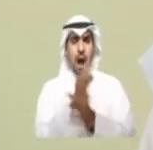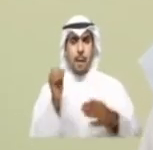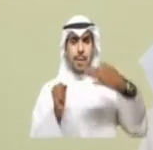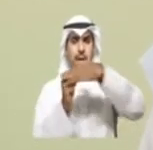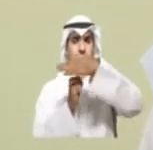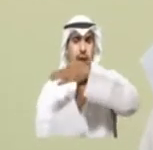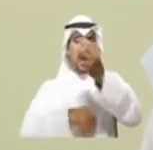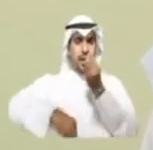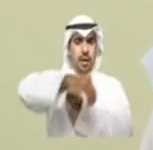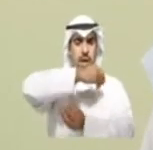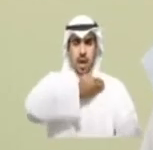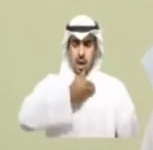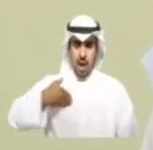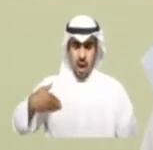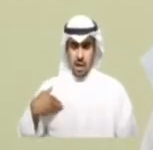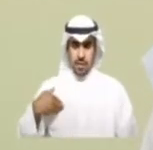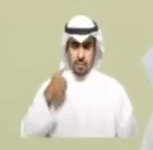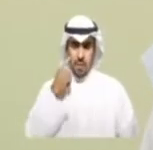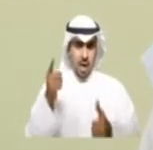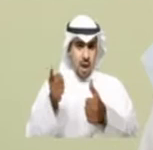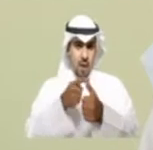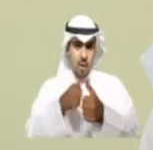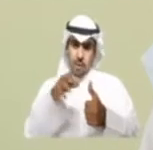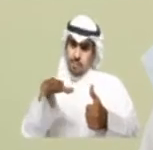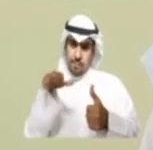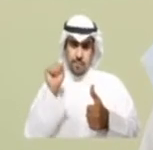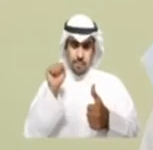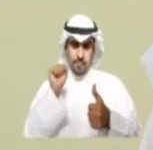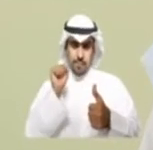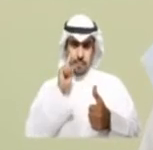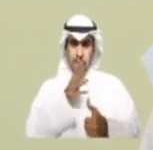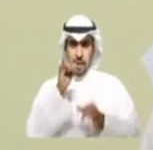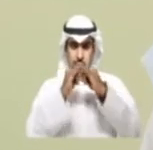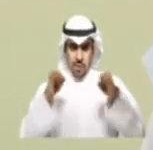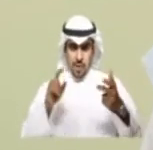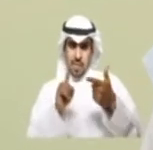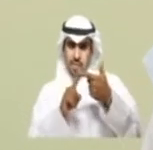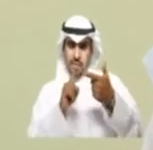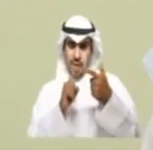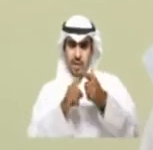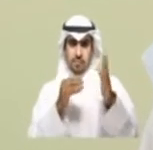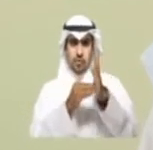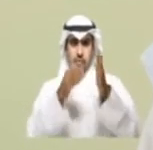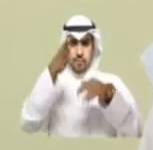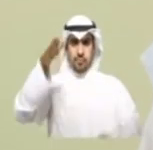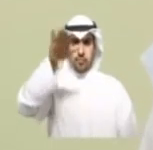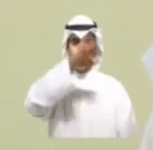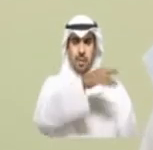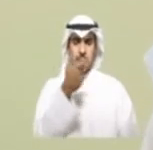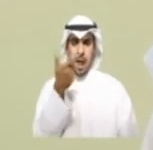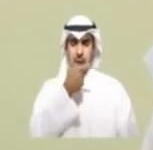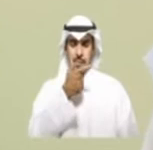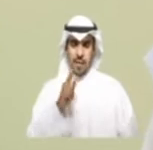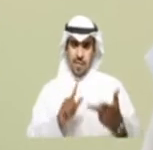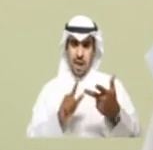بداية بالركن الأعظم من يوم التروية، ثم الركن الأعظم والوقوف في عرفات، ومن ثم النفرة